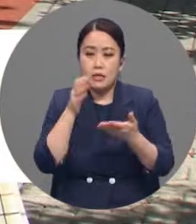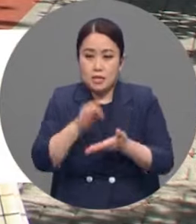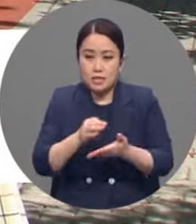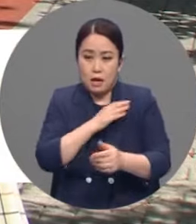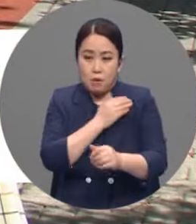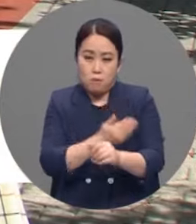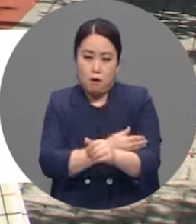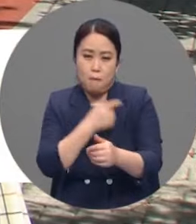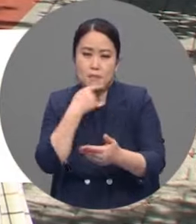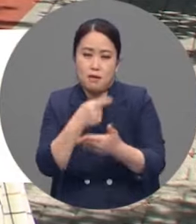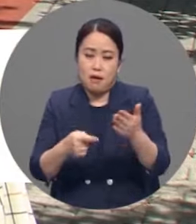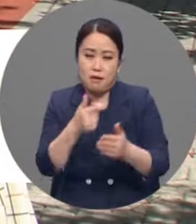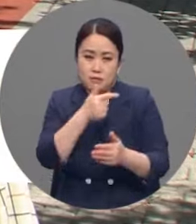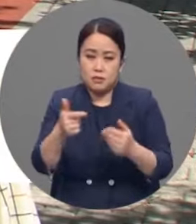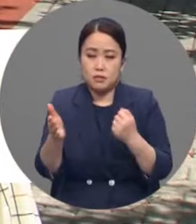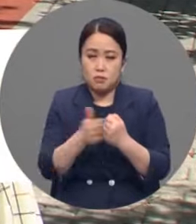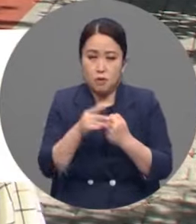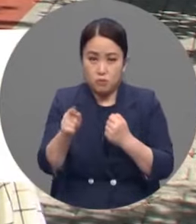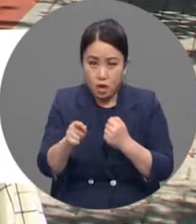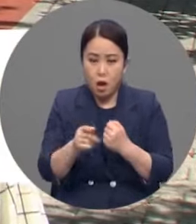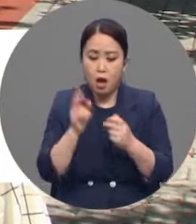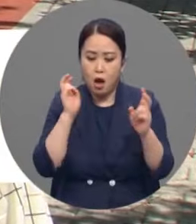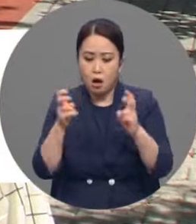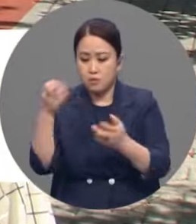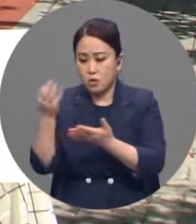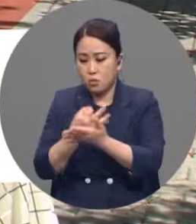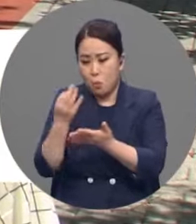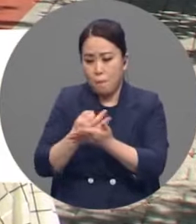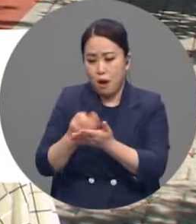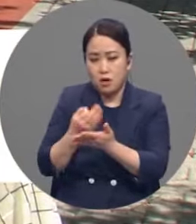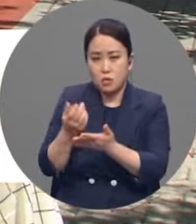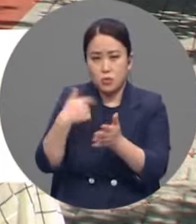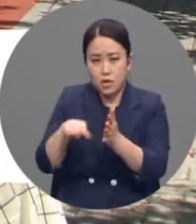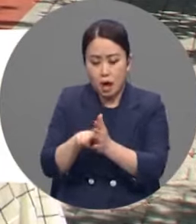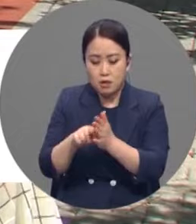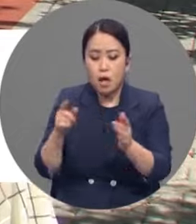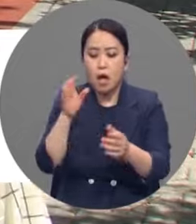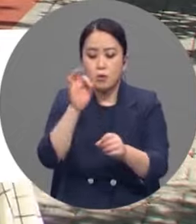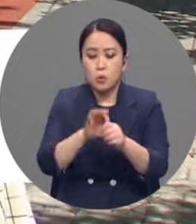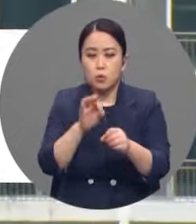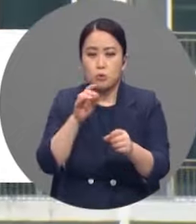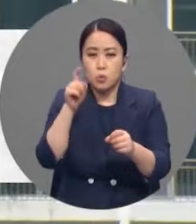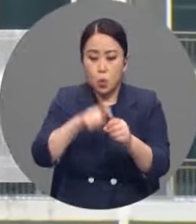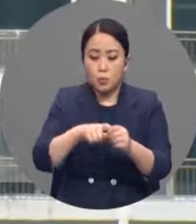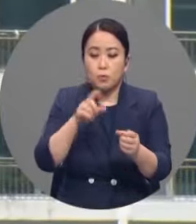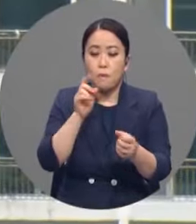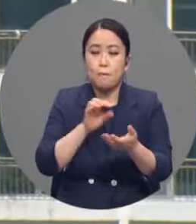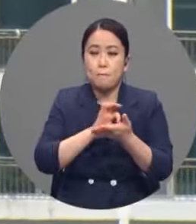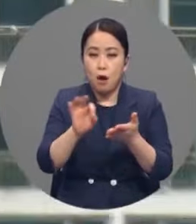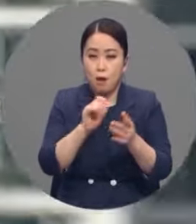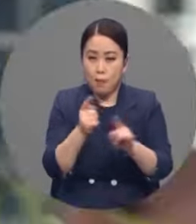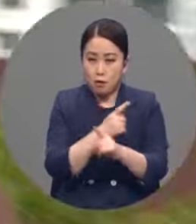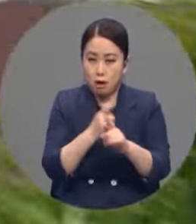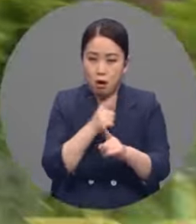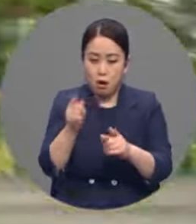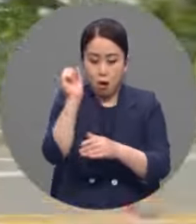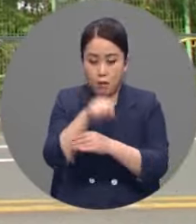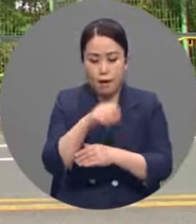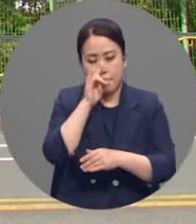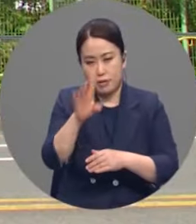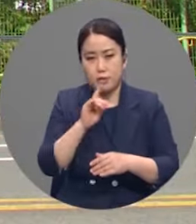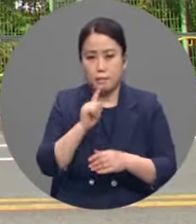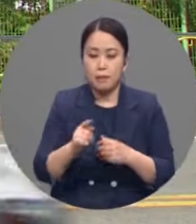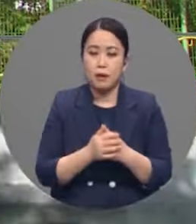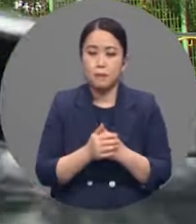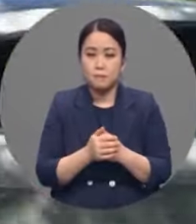돈벌이를 시켜줄 용도변경 신청은 절대로 받아들일 수 없다는 게 우리 아파트 주민의 의견입니다. 해운대구는 절차대로